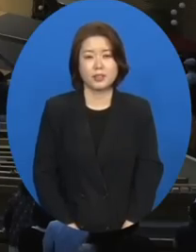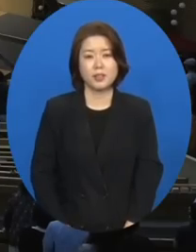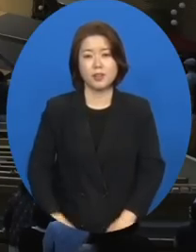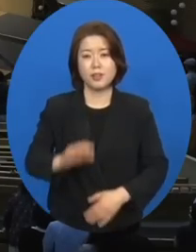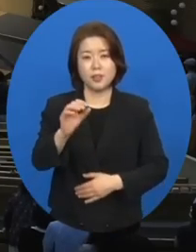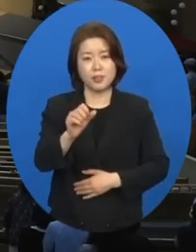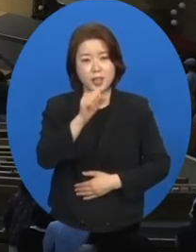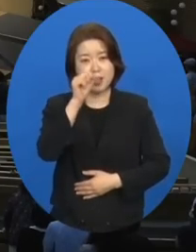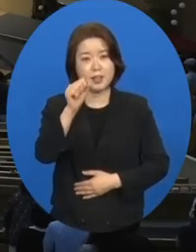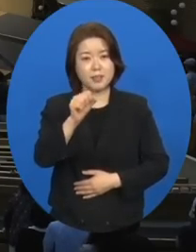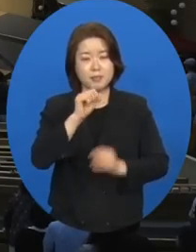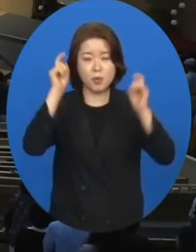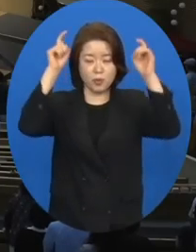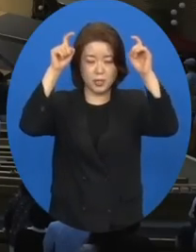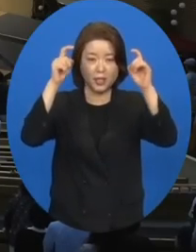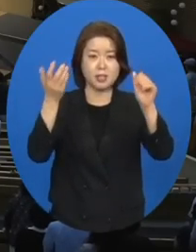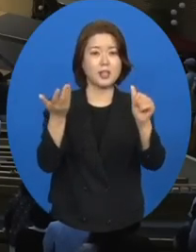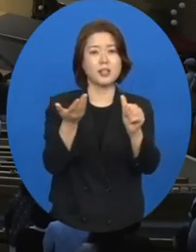아